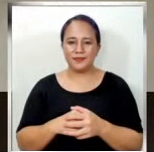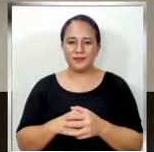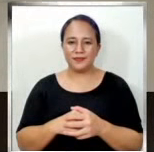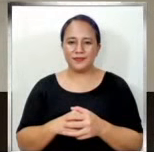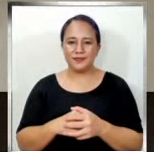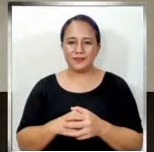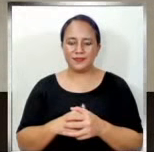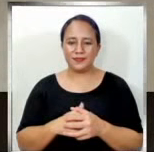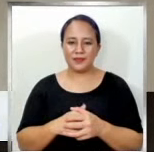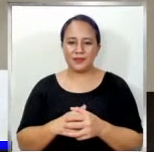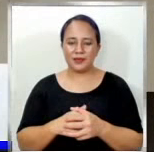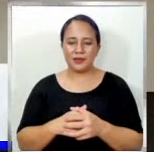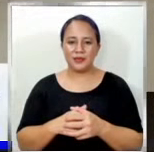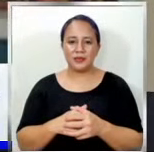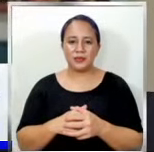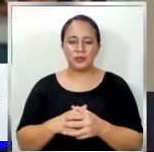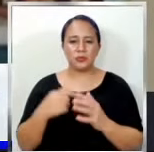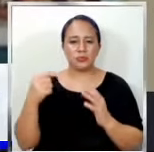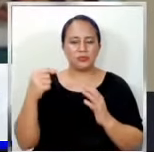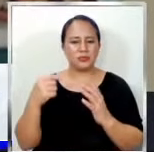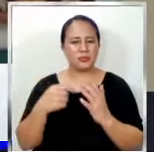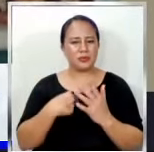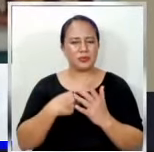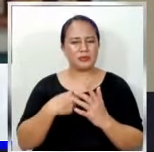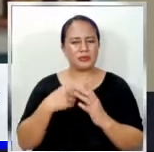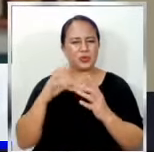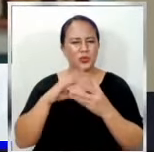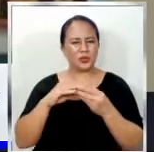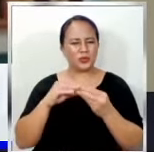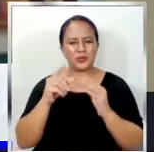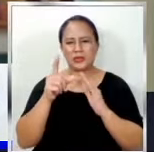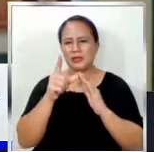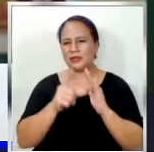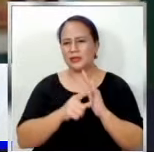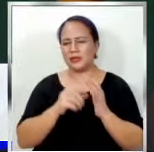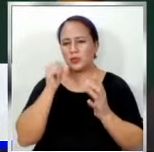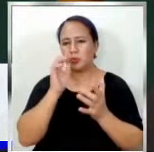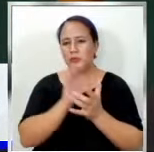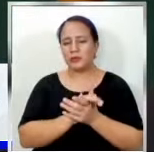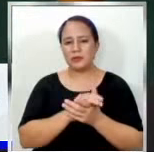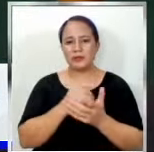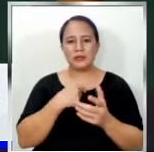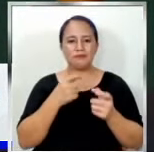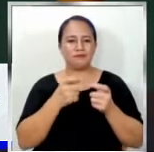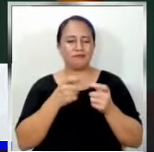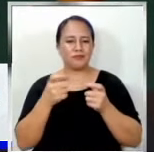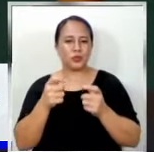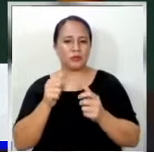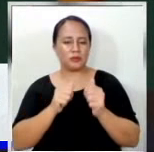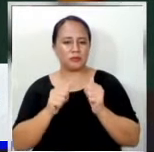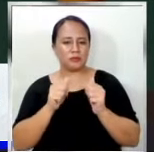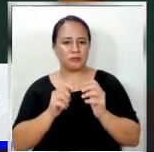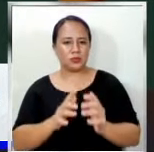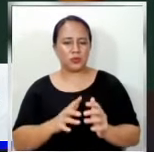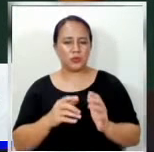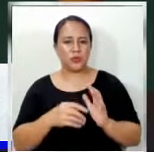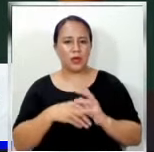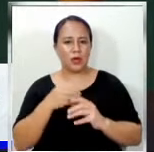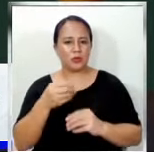Sa lumalalim na kwento ng Legal Wives, hindi na mapigilan ang mga karakter na ilabas ang kanilang